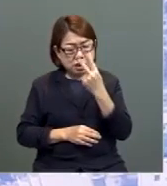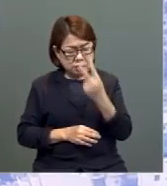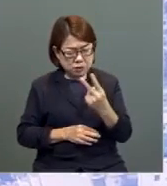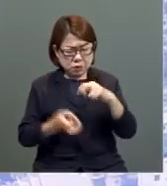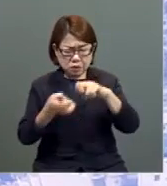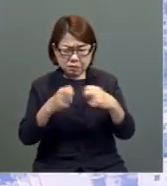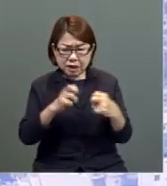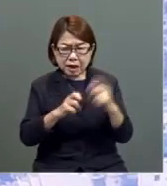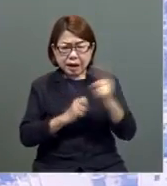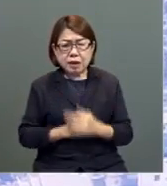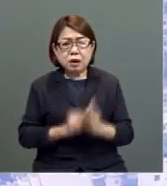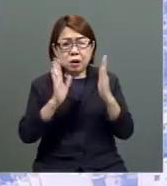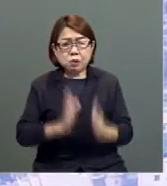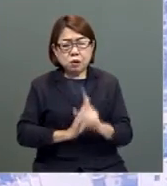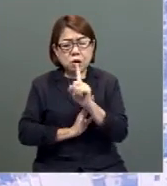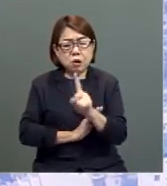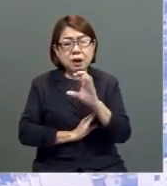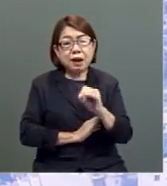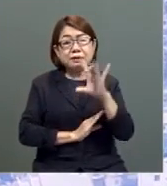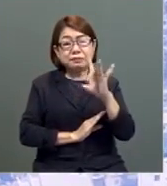ถ้าท่านตรีนะครับพลเอกประยุทธ์จันทร์โอชานะครับเมื่อวานนี้ท่านติดตามสถานการณ์เรื่องของ158